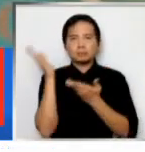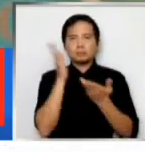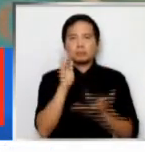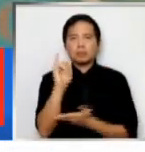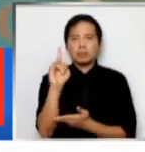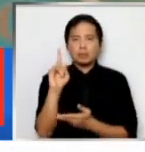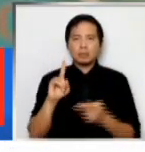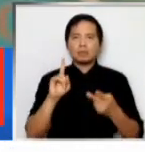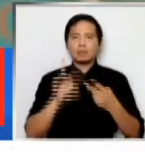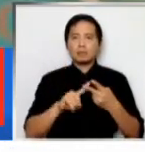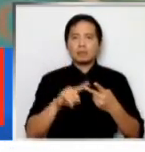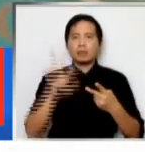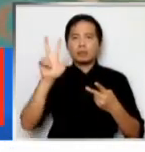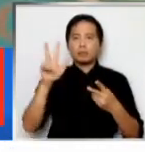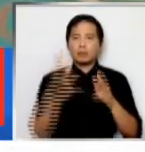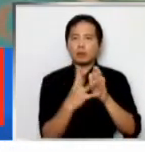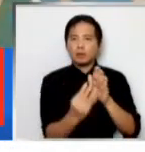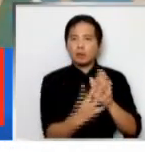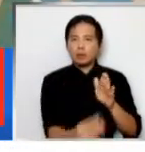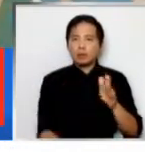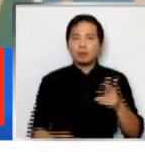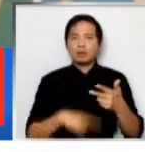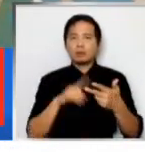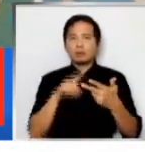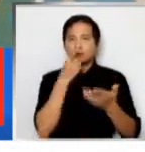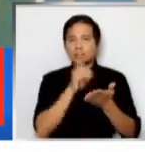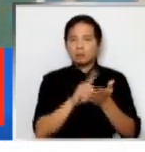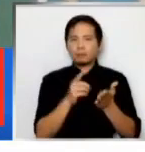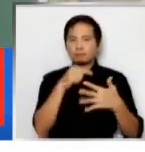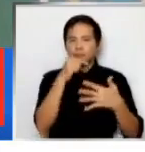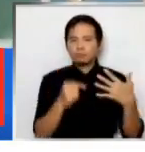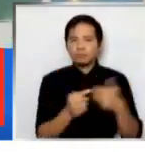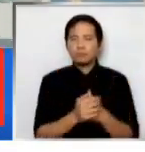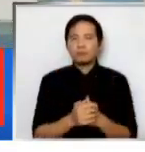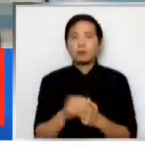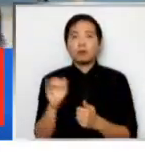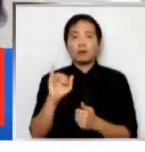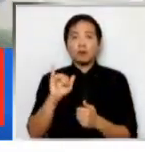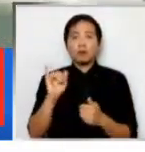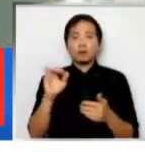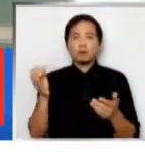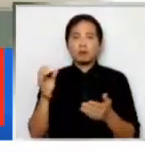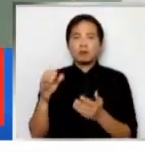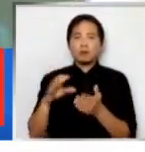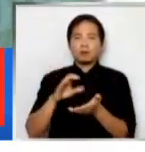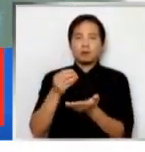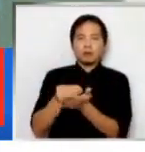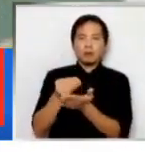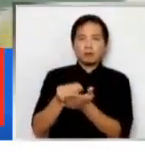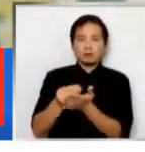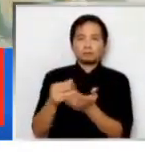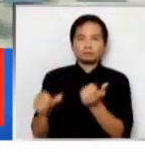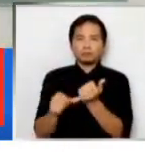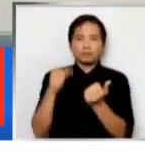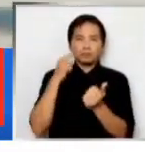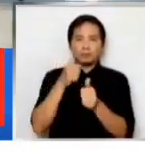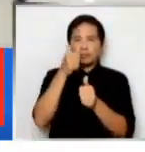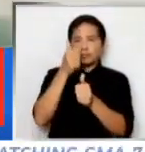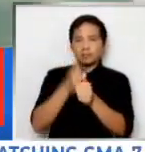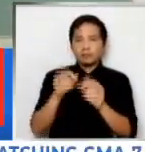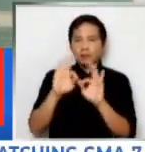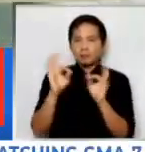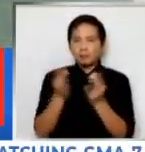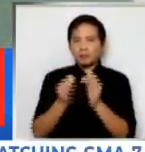kopya nito. Nakabatay ang cash assistance sa bilang ng miyembro ng pamilya, 1,000 piso kada isang miyembro. Hindi lalampas